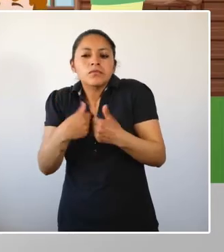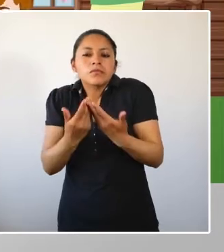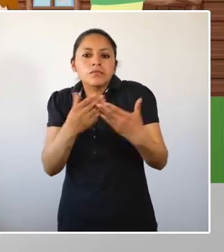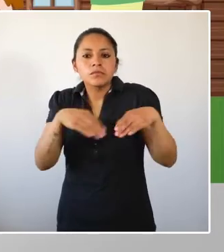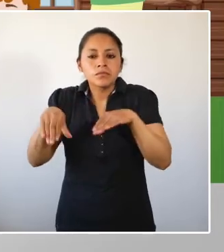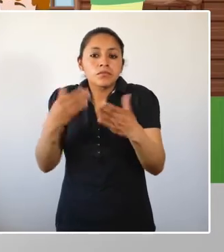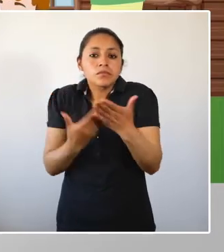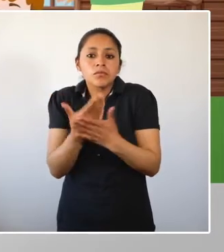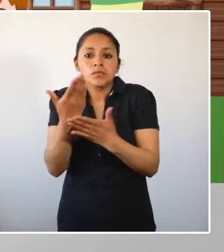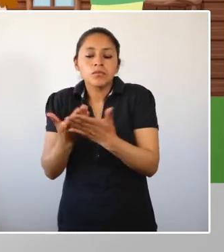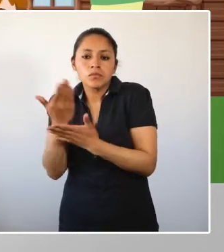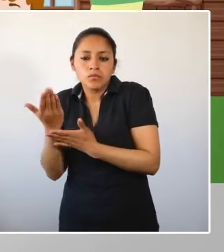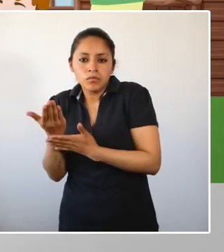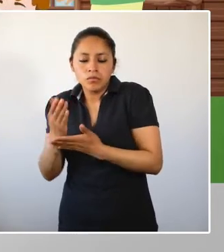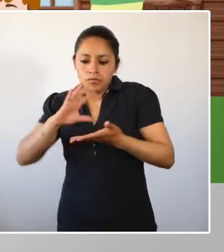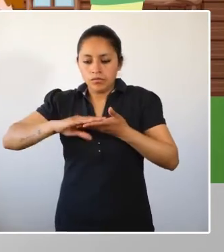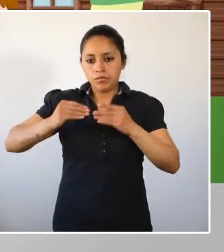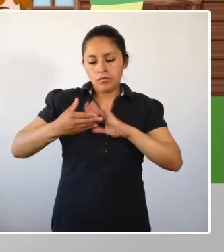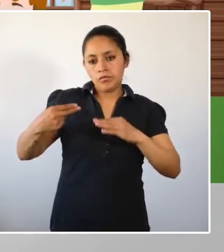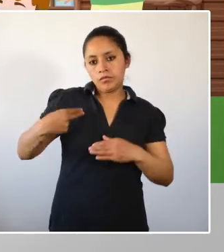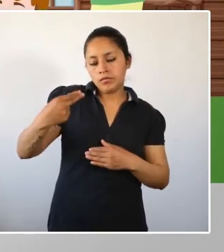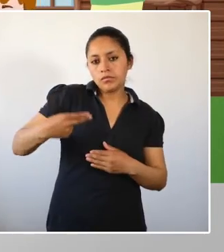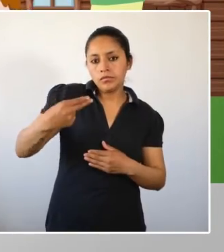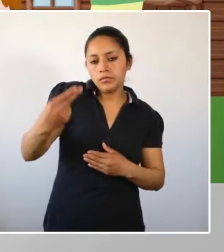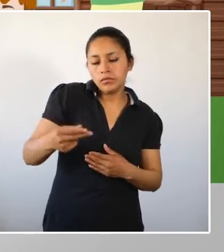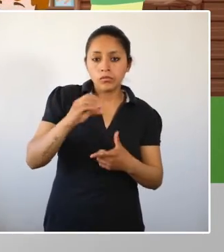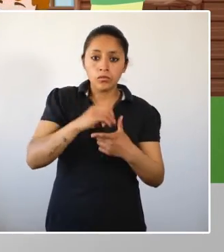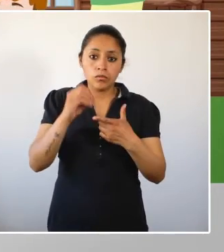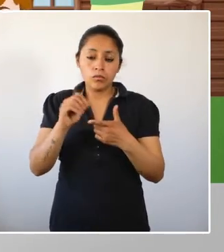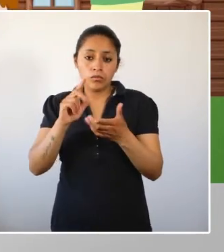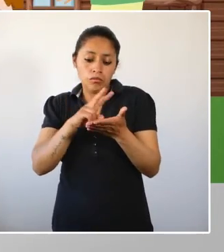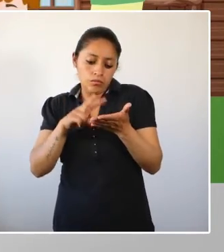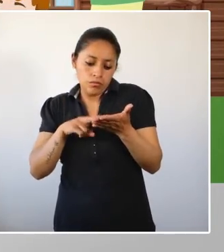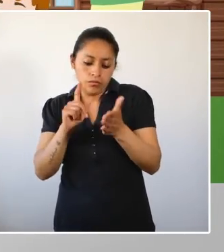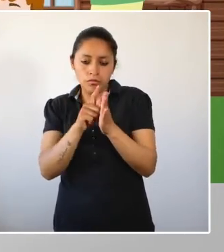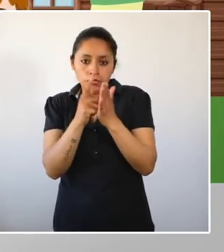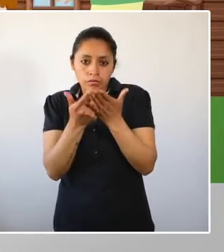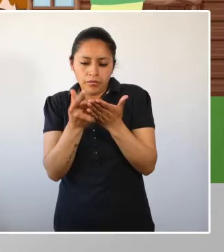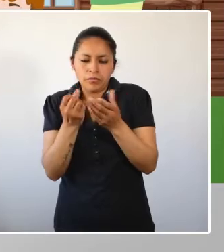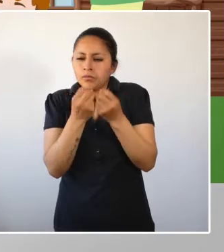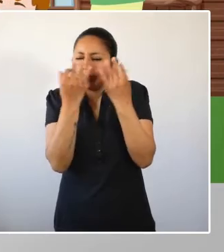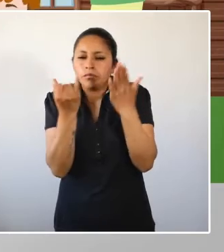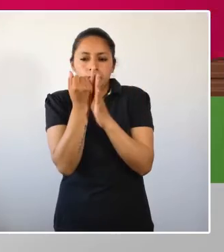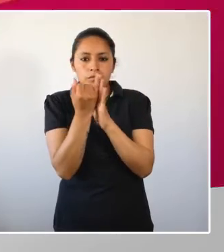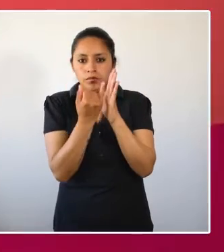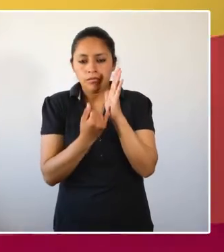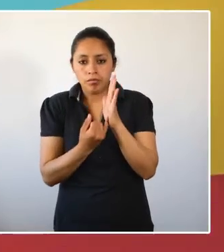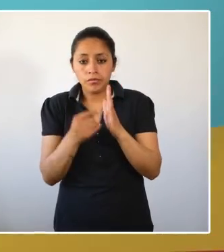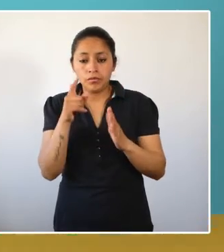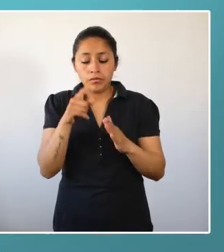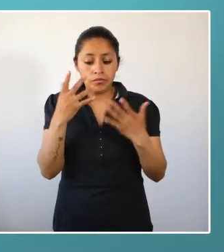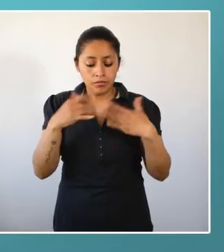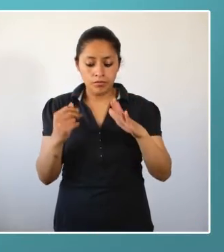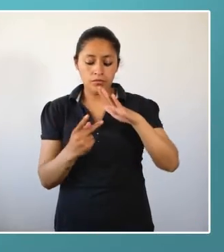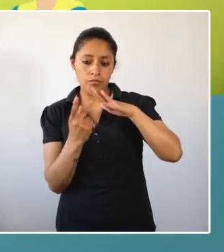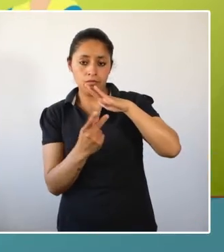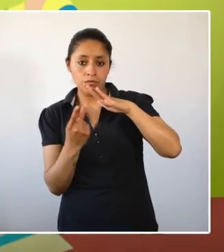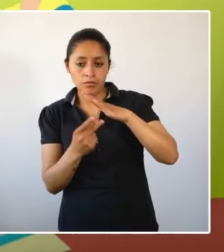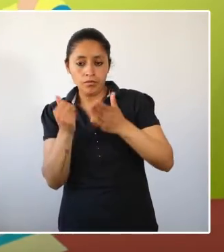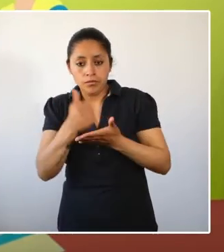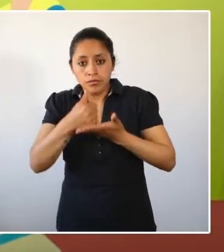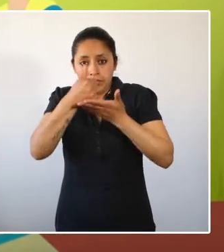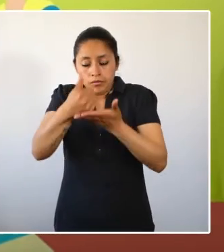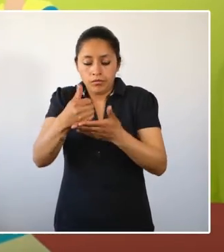wang kucarawan taki taruan nangkubah. U historiata wujachunku, manaka pangkata ashka dibuhus wang nyawiri china. Primariabi